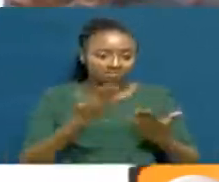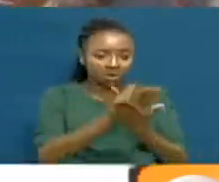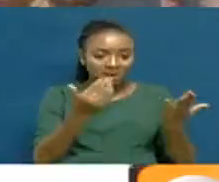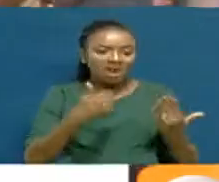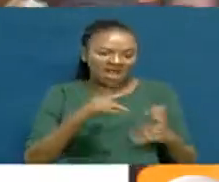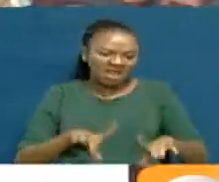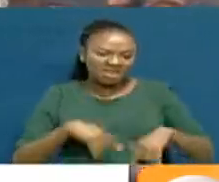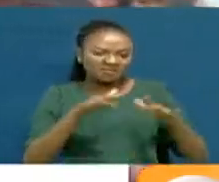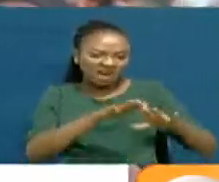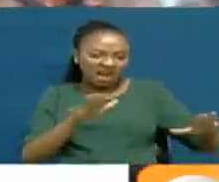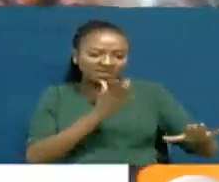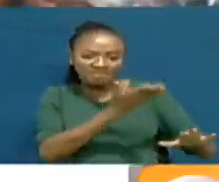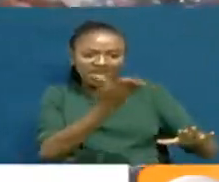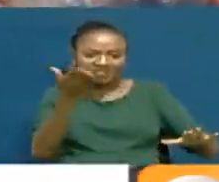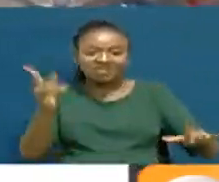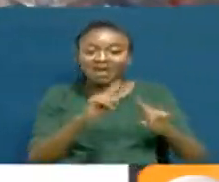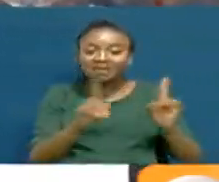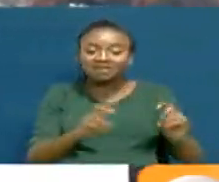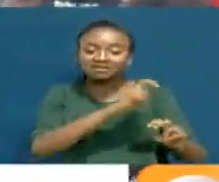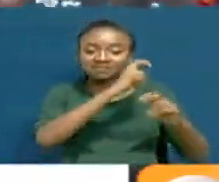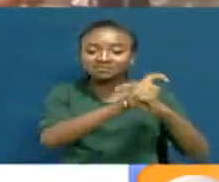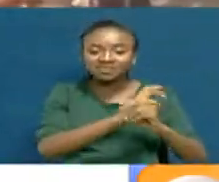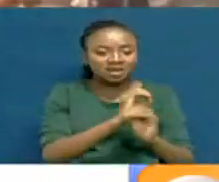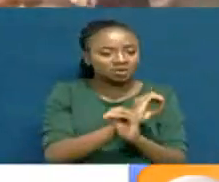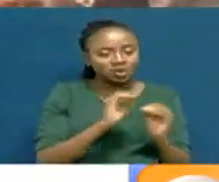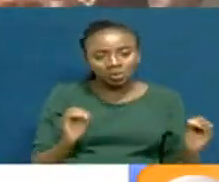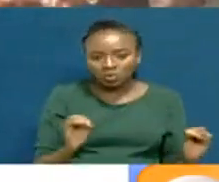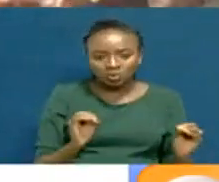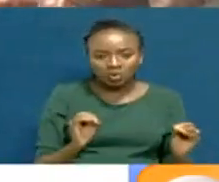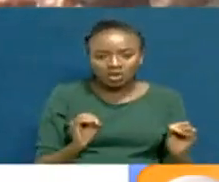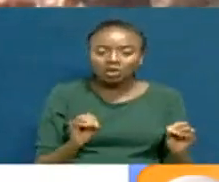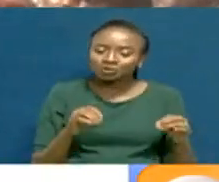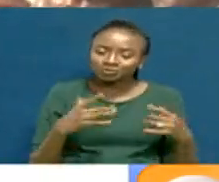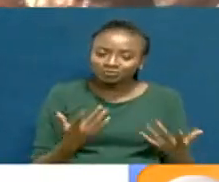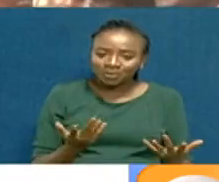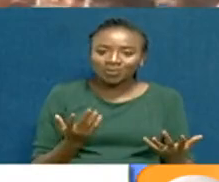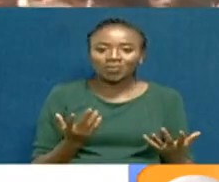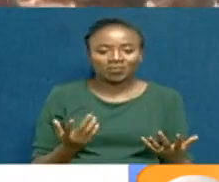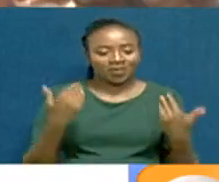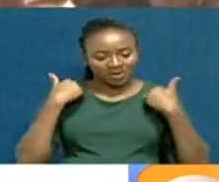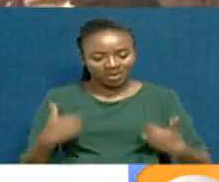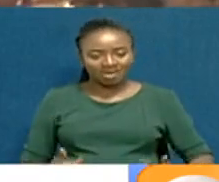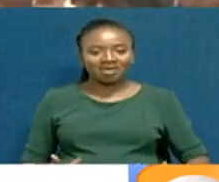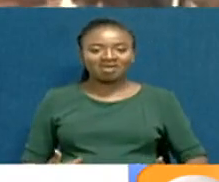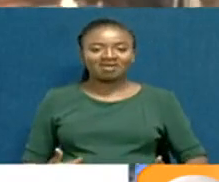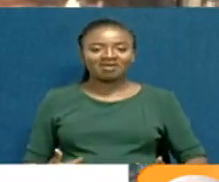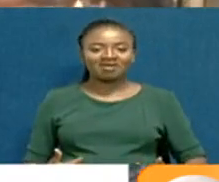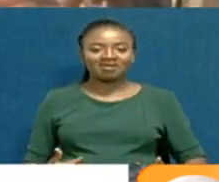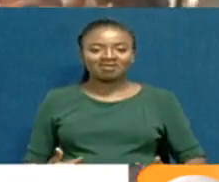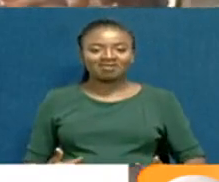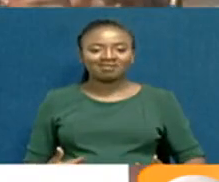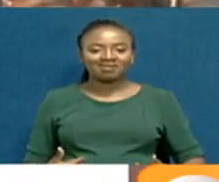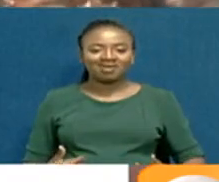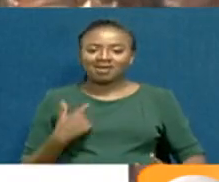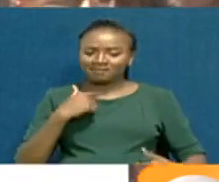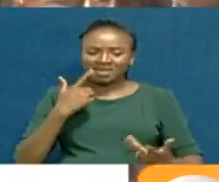in Endebes, Saboti, Cherengani and Kwanza. Nimeambia kuna masquatters hapa. Lakini kuna